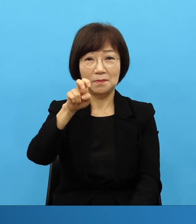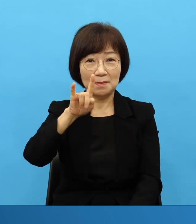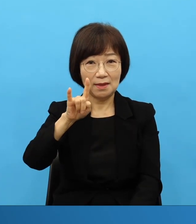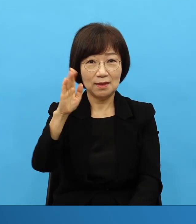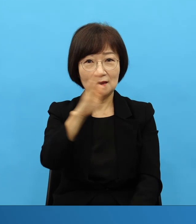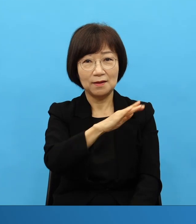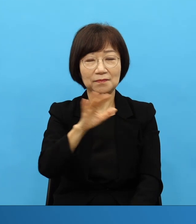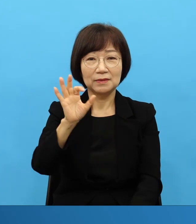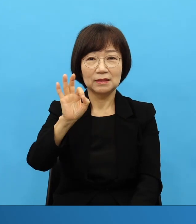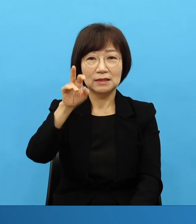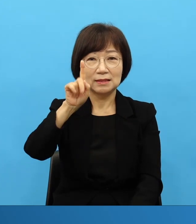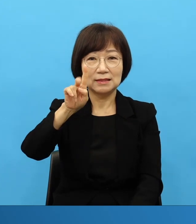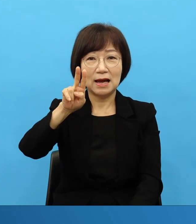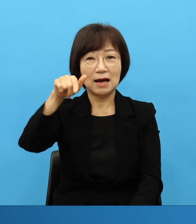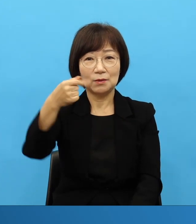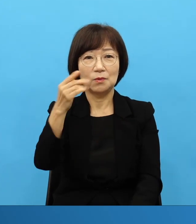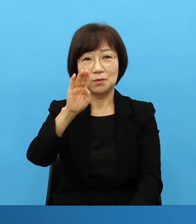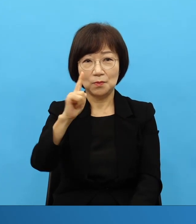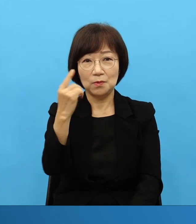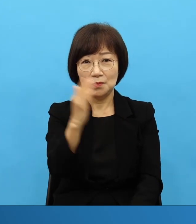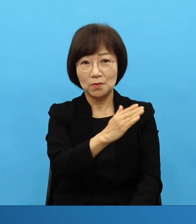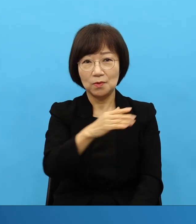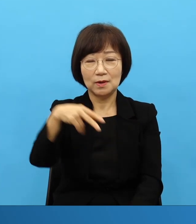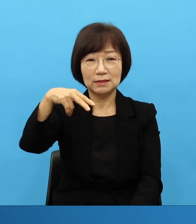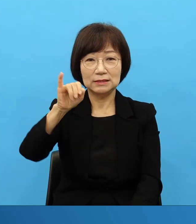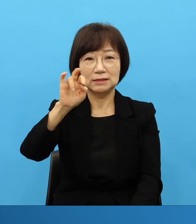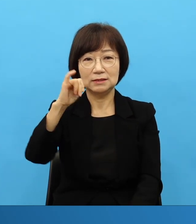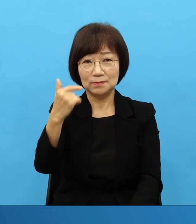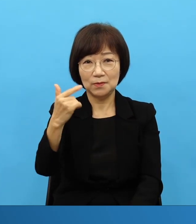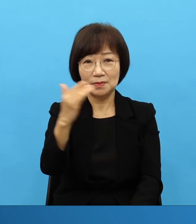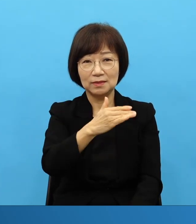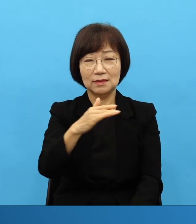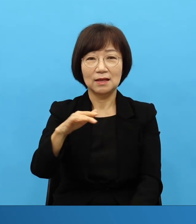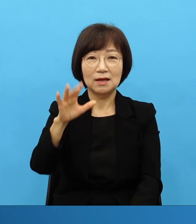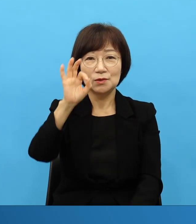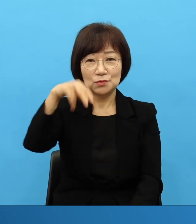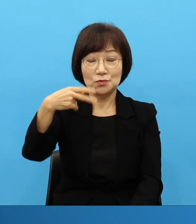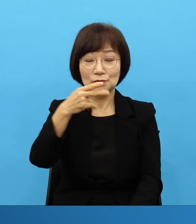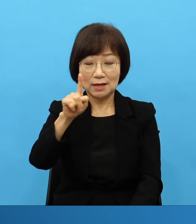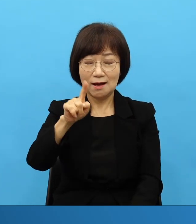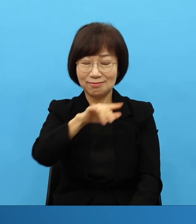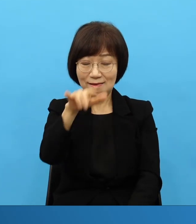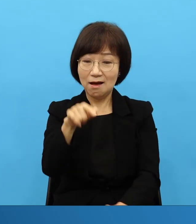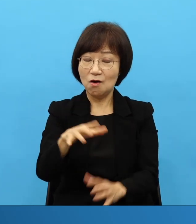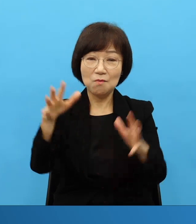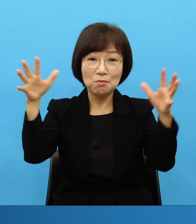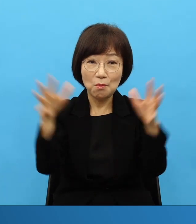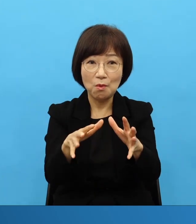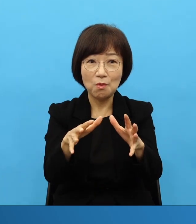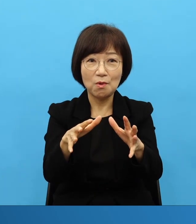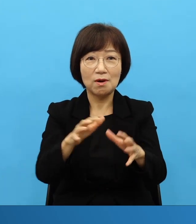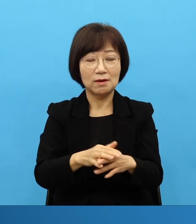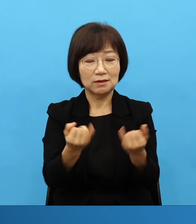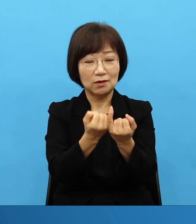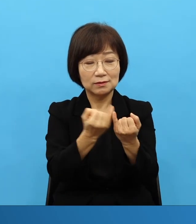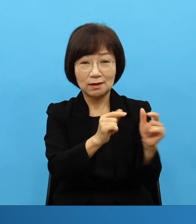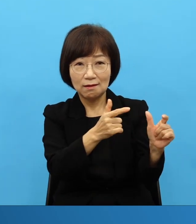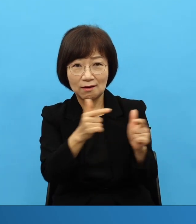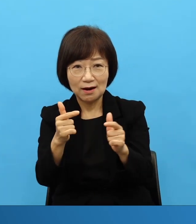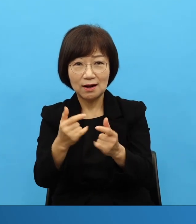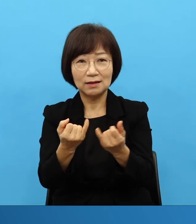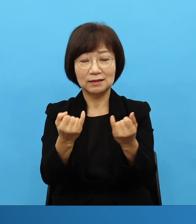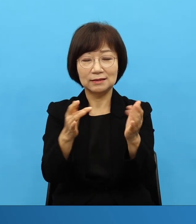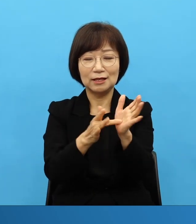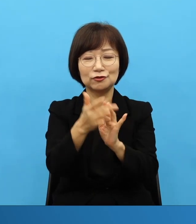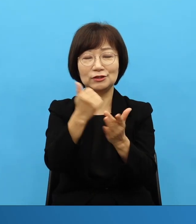마테와 및 알페의 아들 야고보, 셀로신 시몬, 야고보의 아들 유다가 다 거기 있어